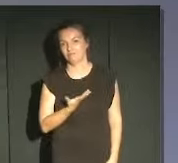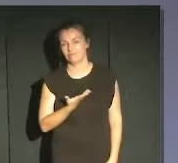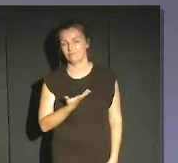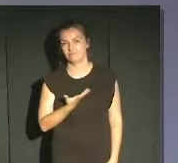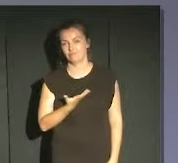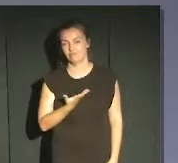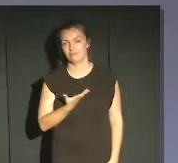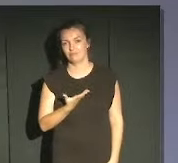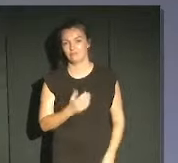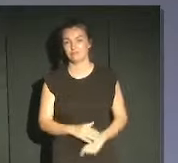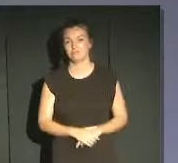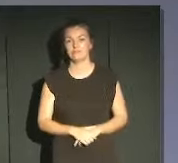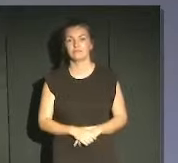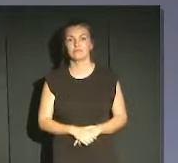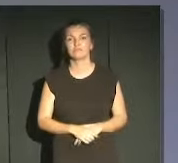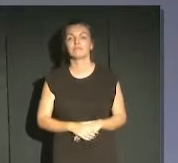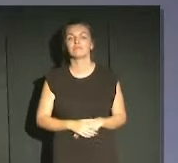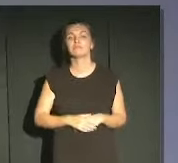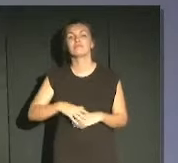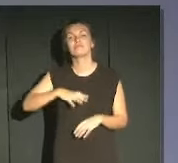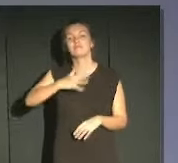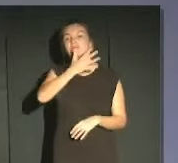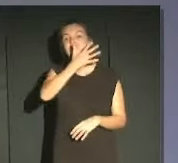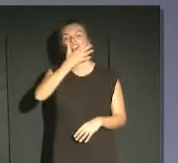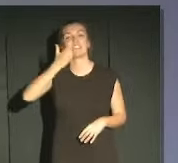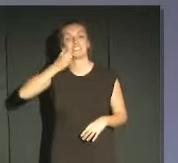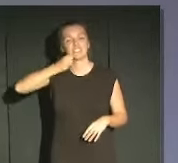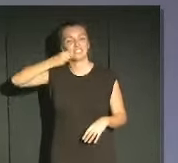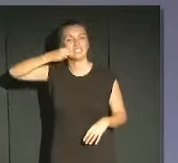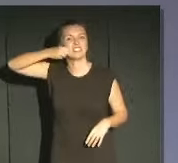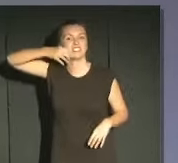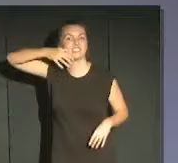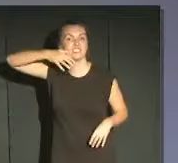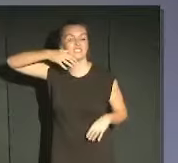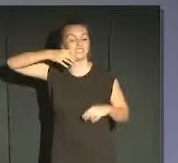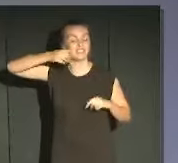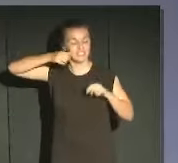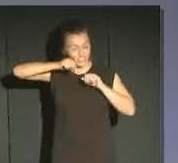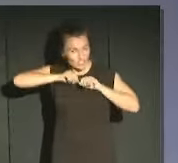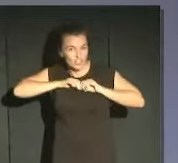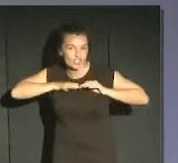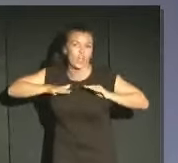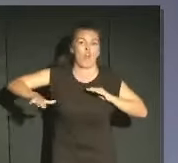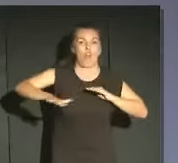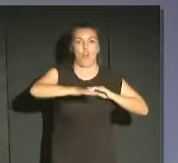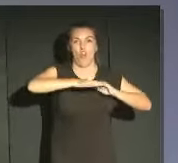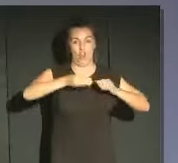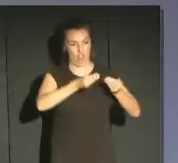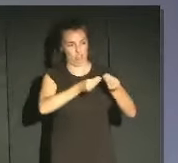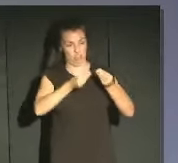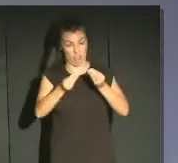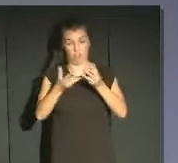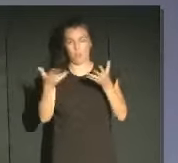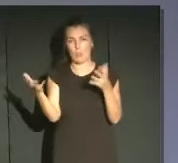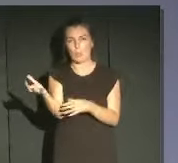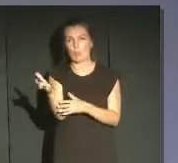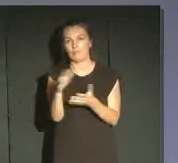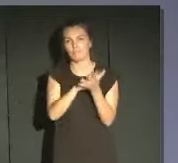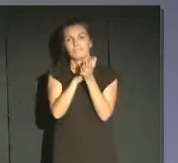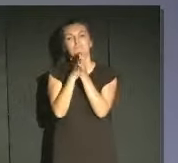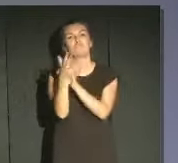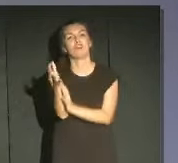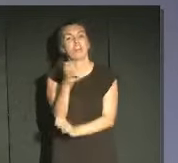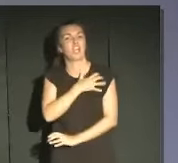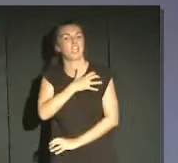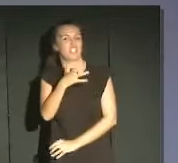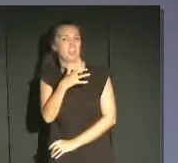est le sang des Africains qui a fait la richesse il faut le dire il faut avoir